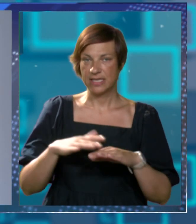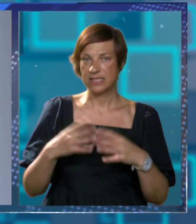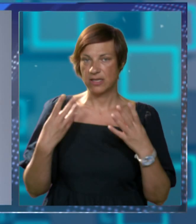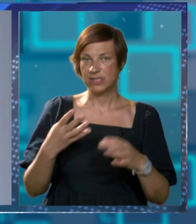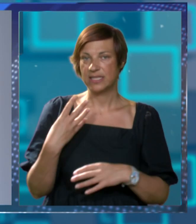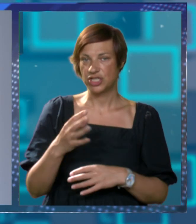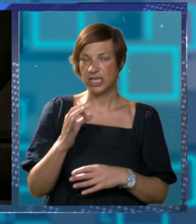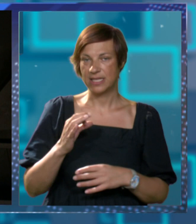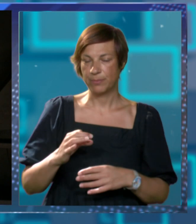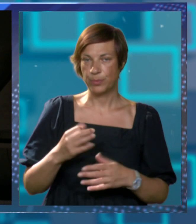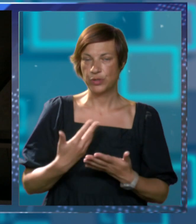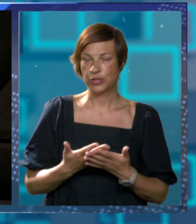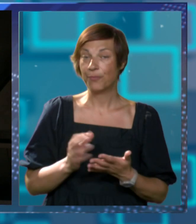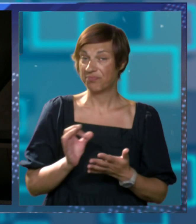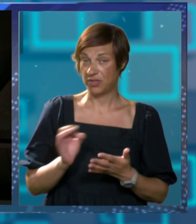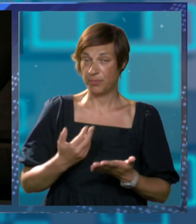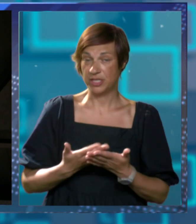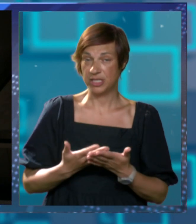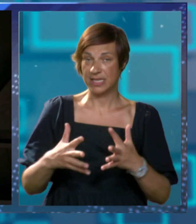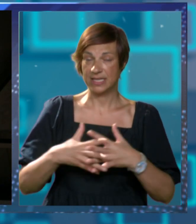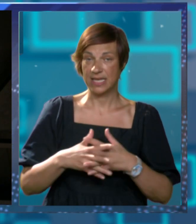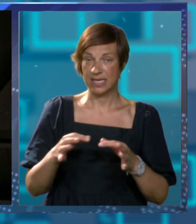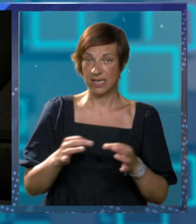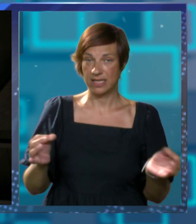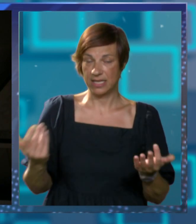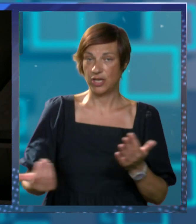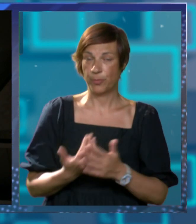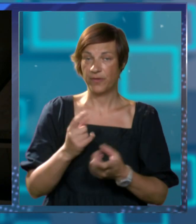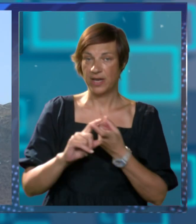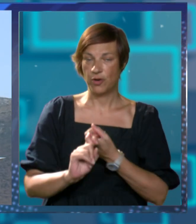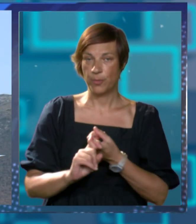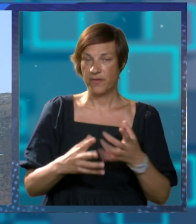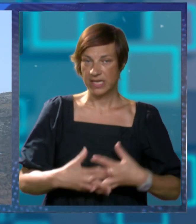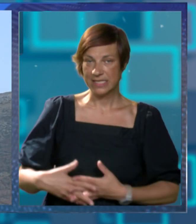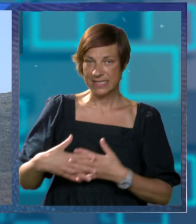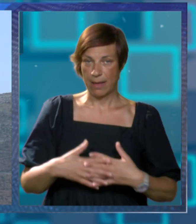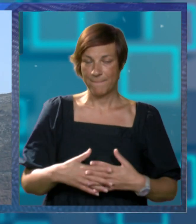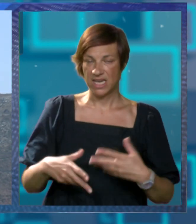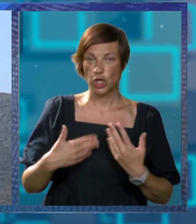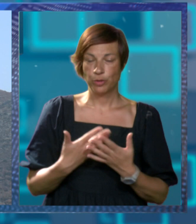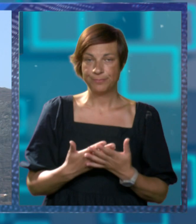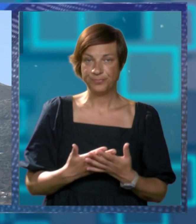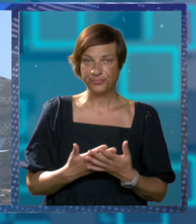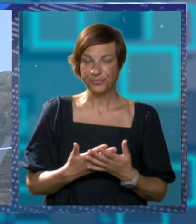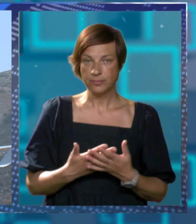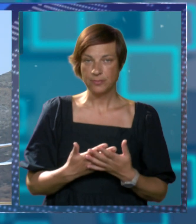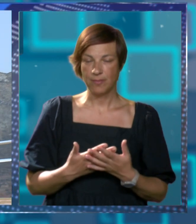iznad 84%. U prilog im ide i činjenica da je grad redovnom linijom ponovno povezani sa Sjedinjenim Američkim